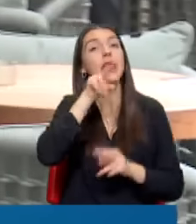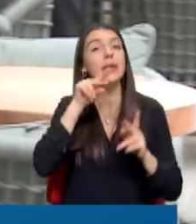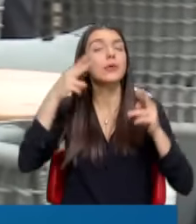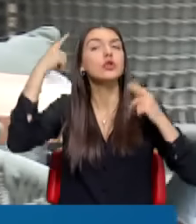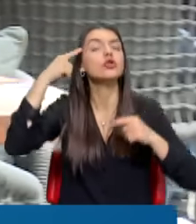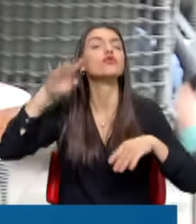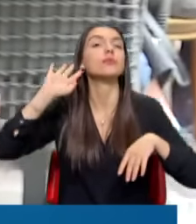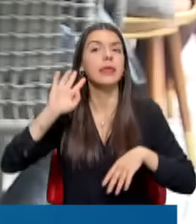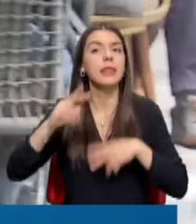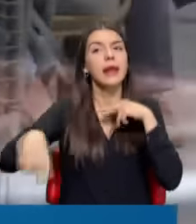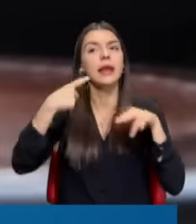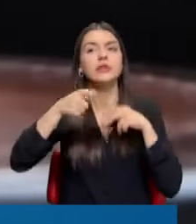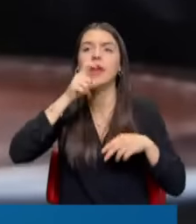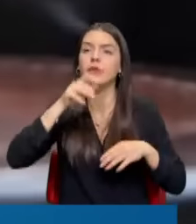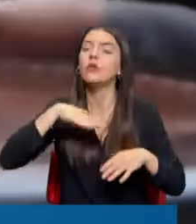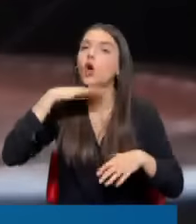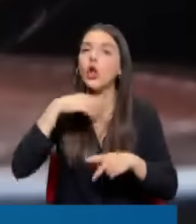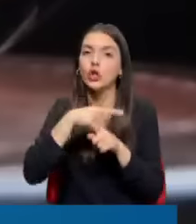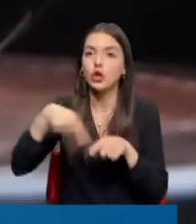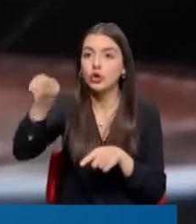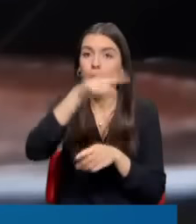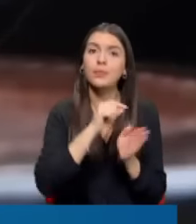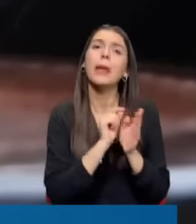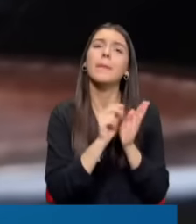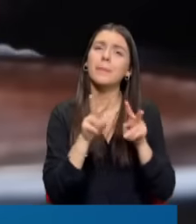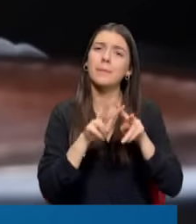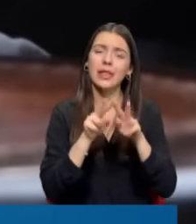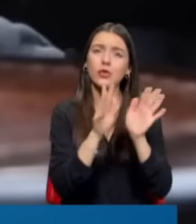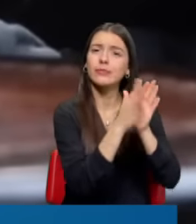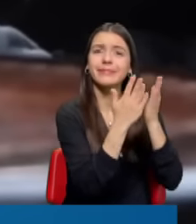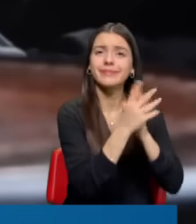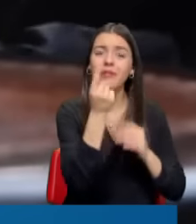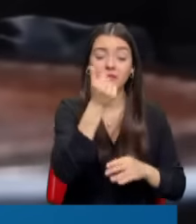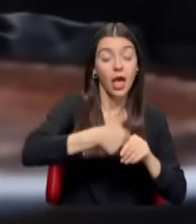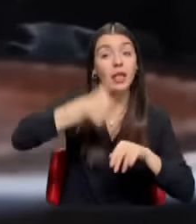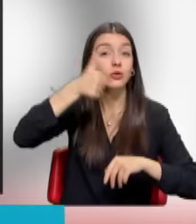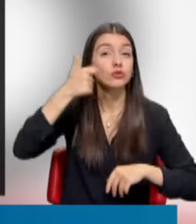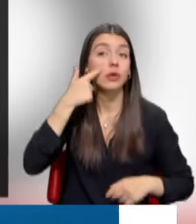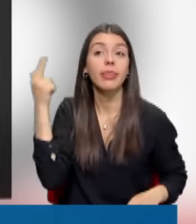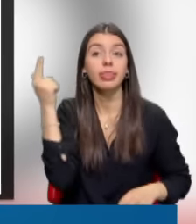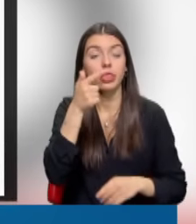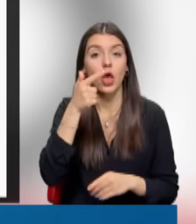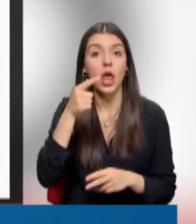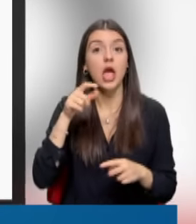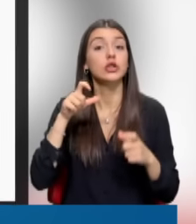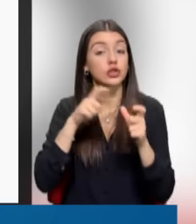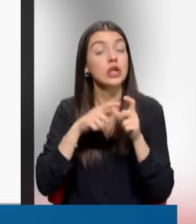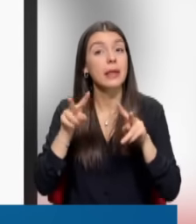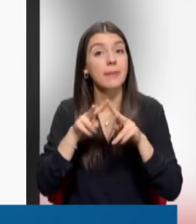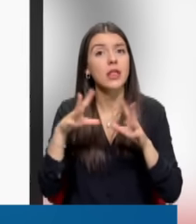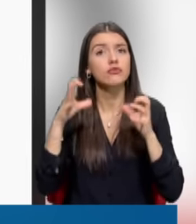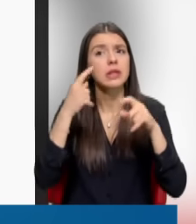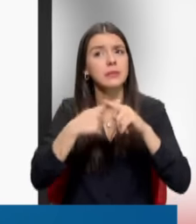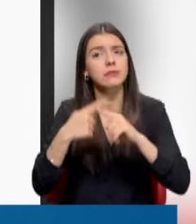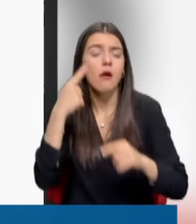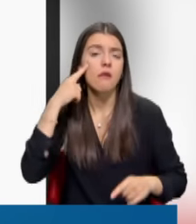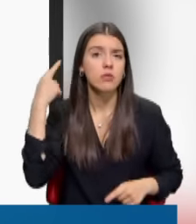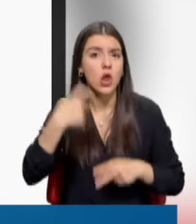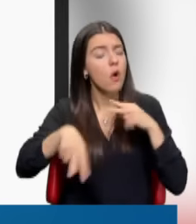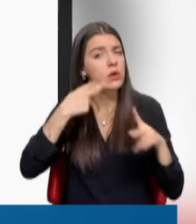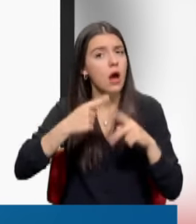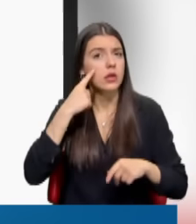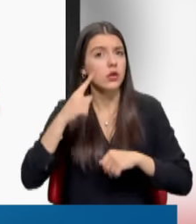düşünmeyenler mekanları doldurdu. Menülerdeki yüksek fiyatlara karşı çıkmak amacıyla sosyal medyada bu hafta sonu için kafe, restoran ve